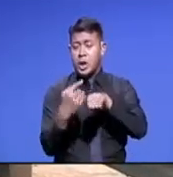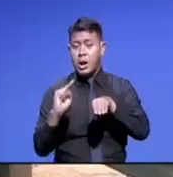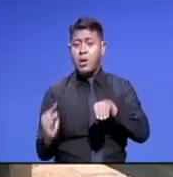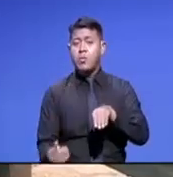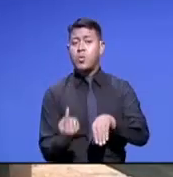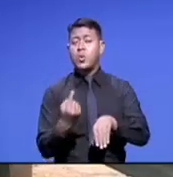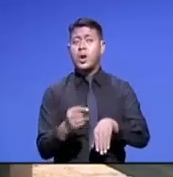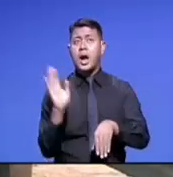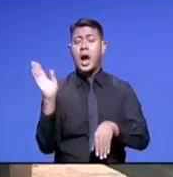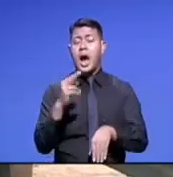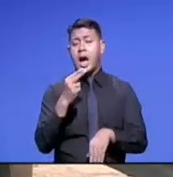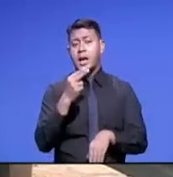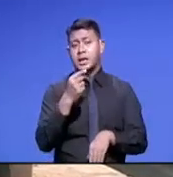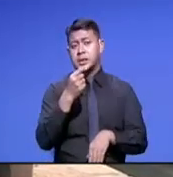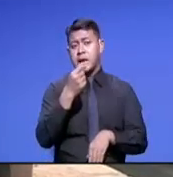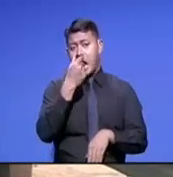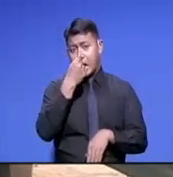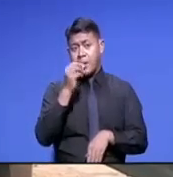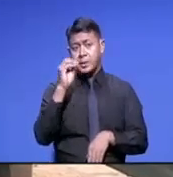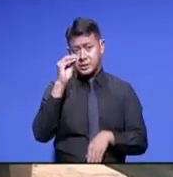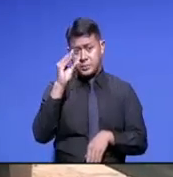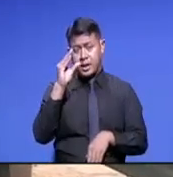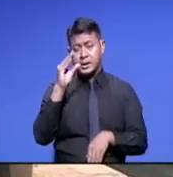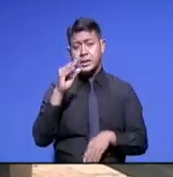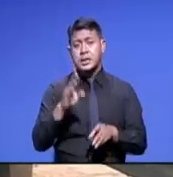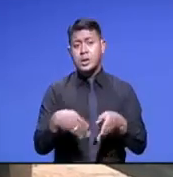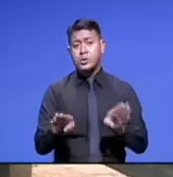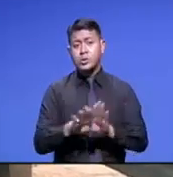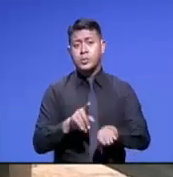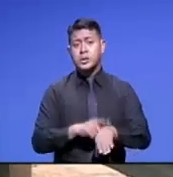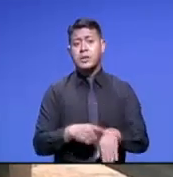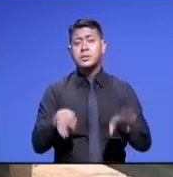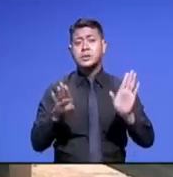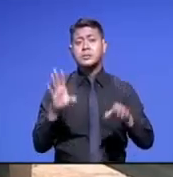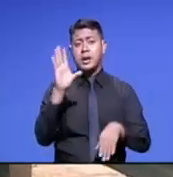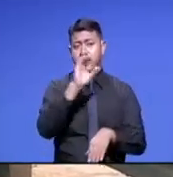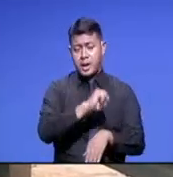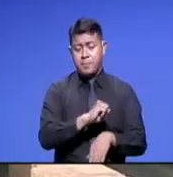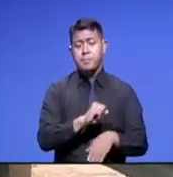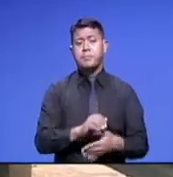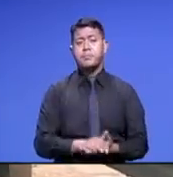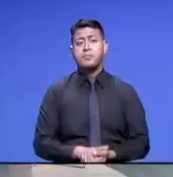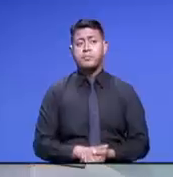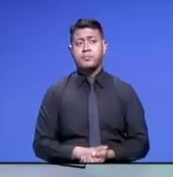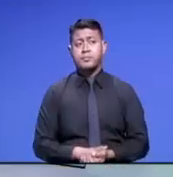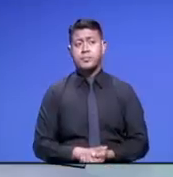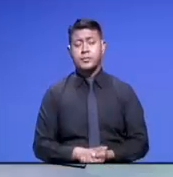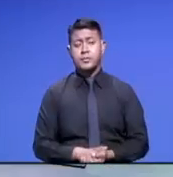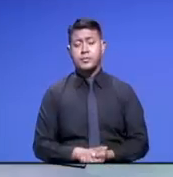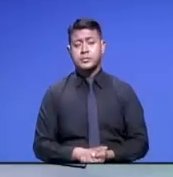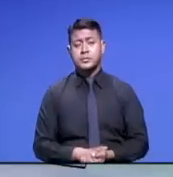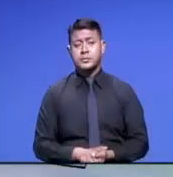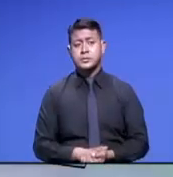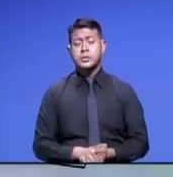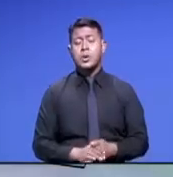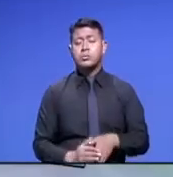sejak Kamis pagi tadi dan akan ditutup pukul 9 malam nanti. Sementara kita kembali ke studio bersama Benny. Ya Reza,